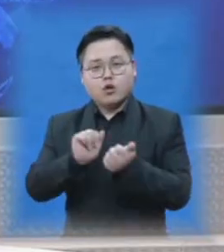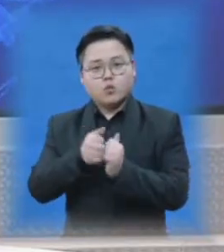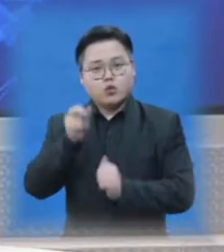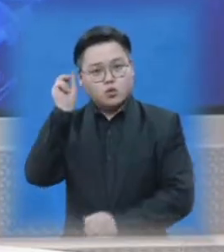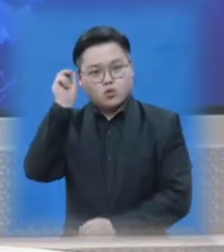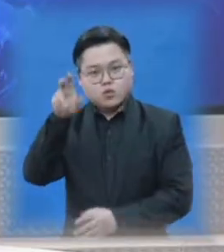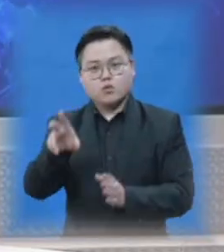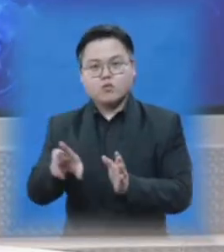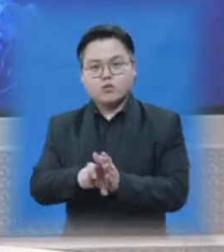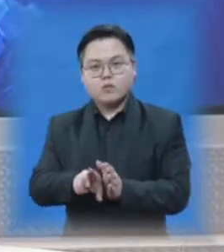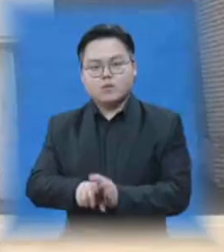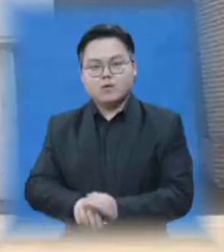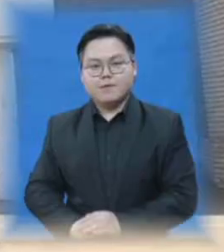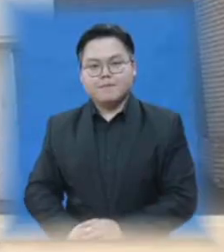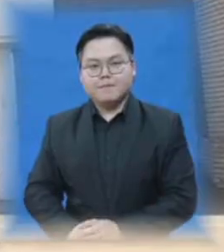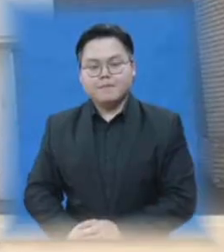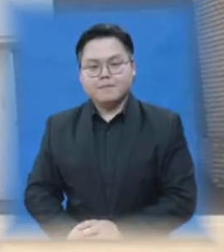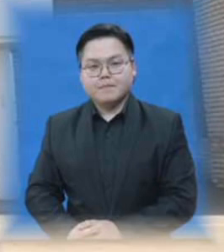боллоо.